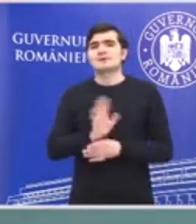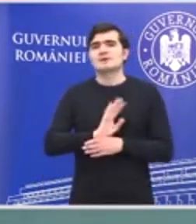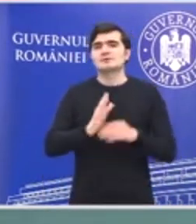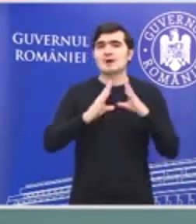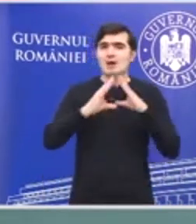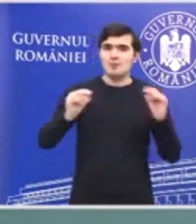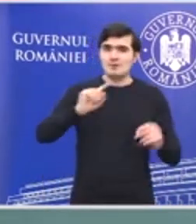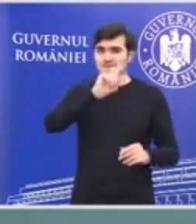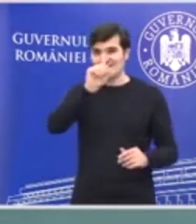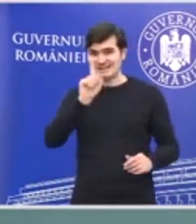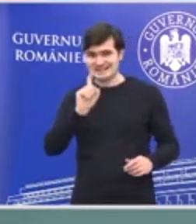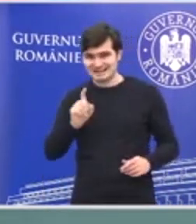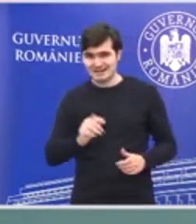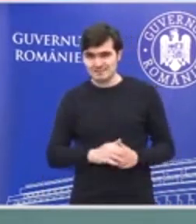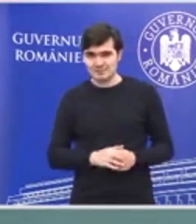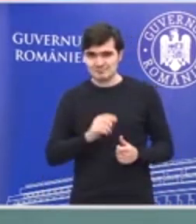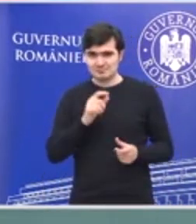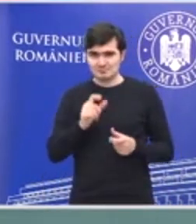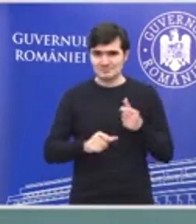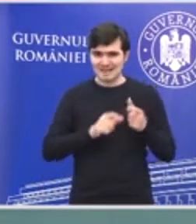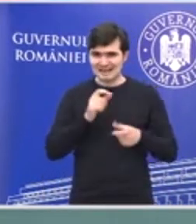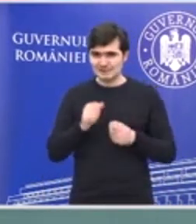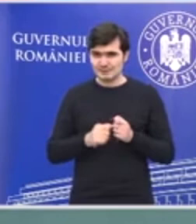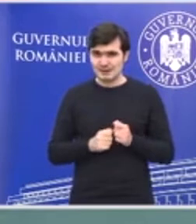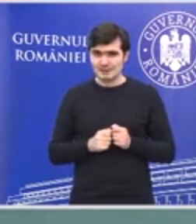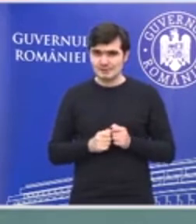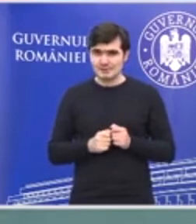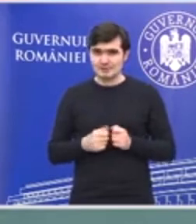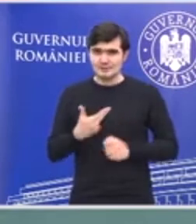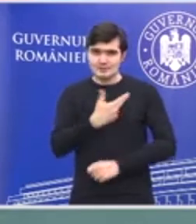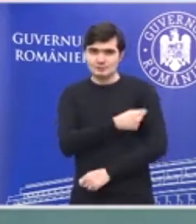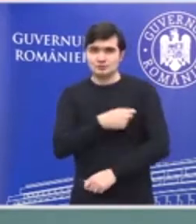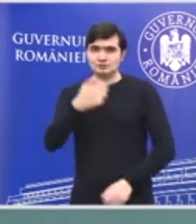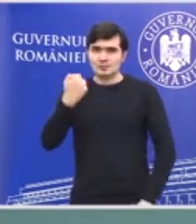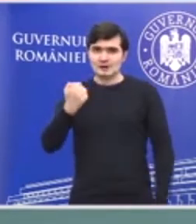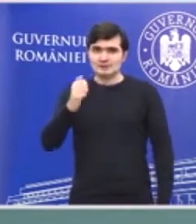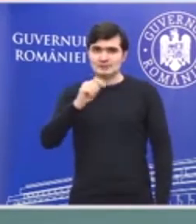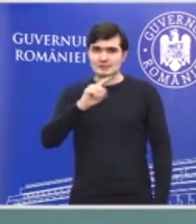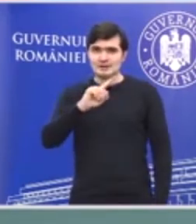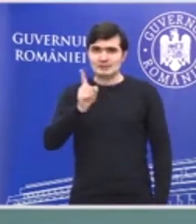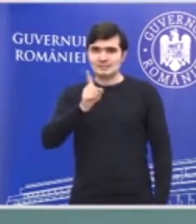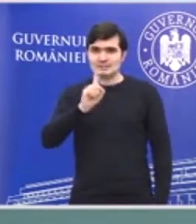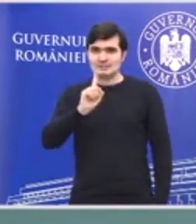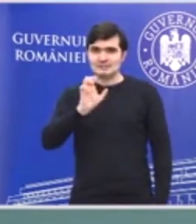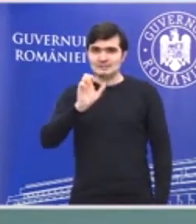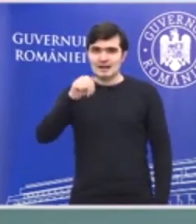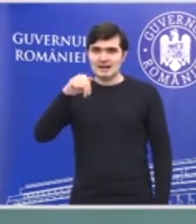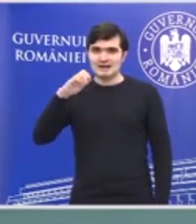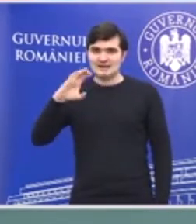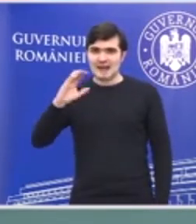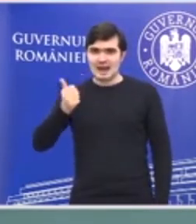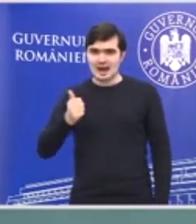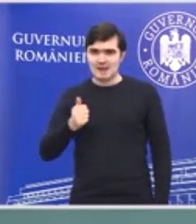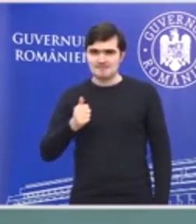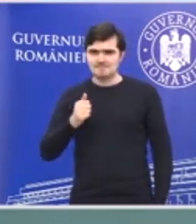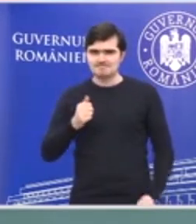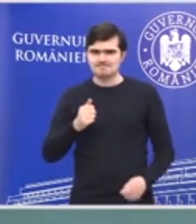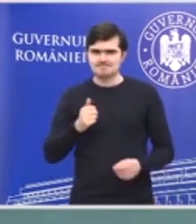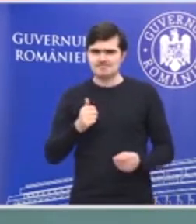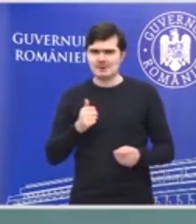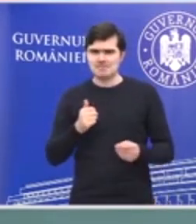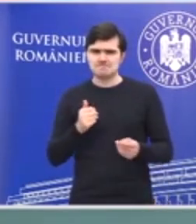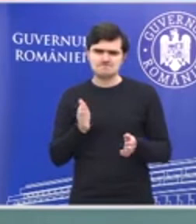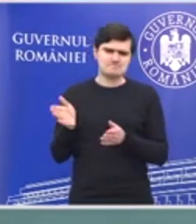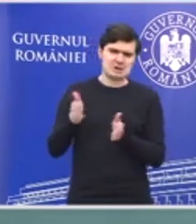Română. Întâi o întrebare legată de vaccinul AstraZeneca. Printre variantele de operare cu